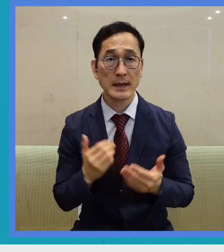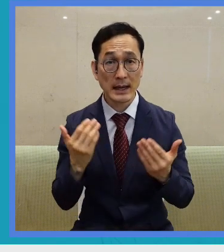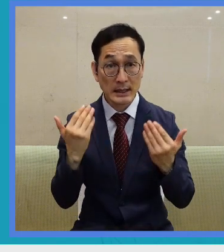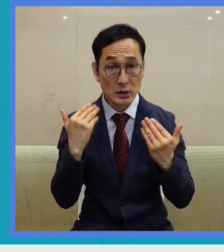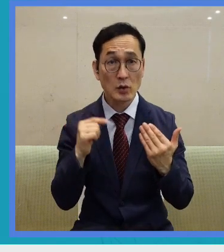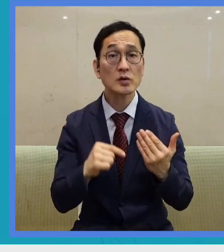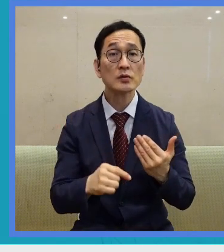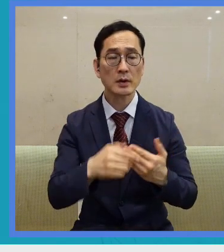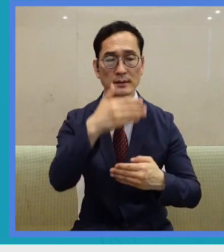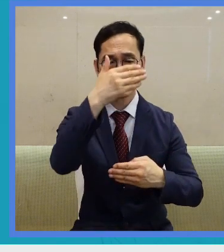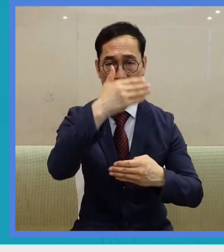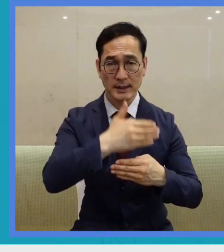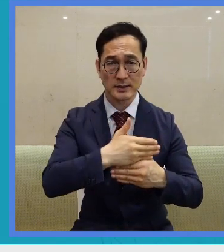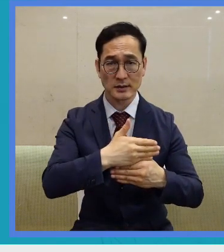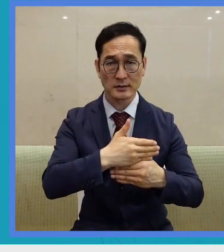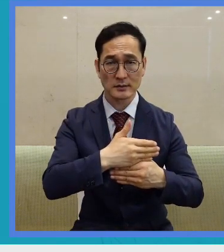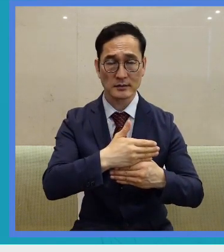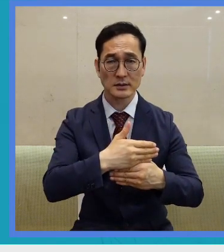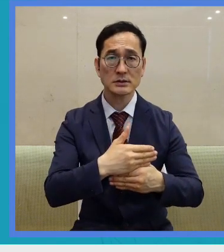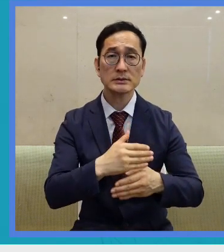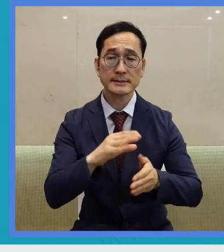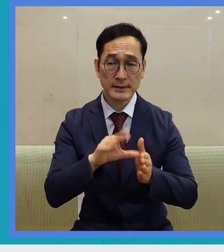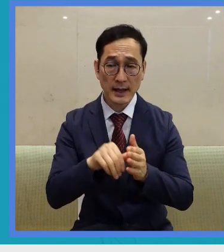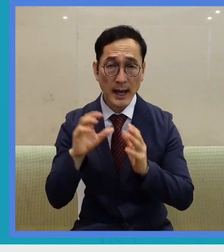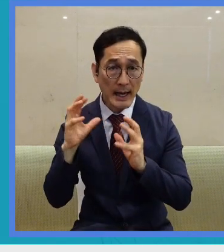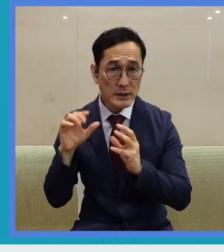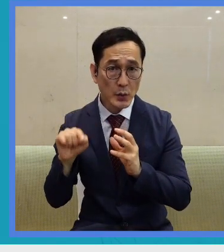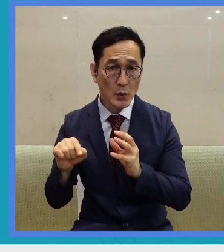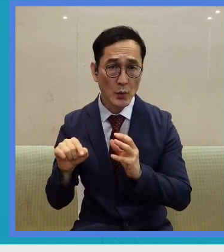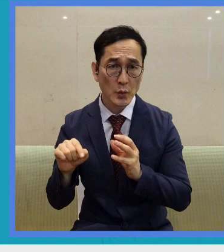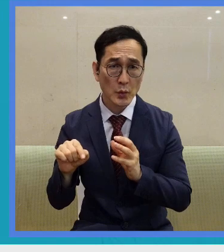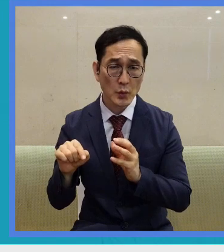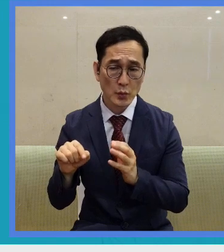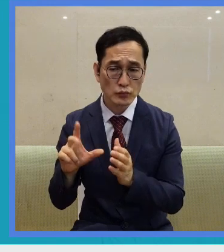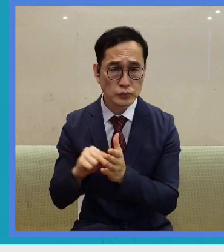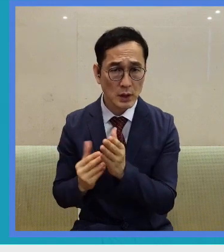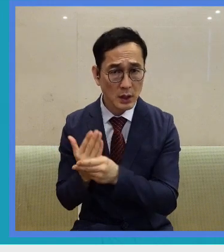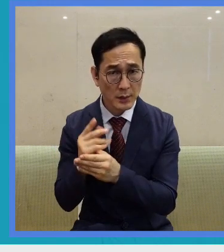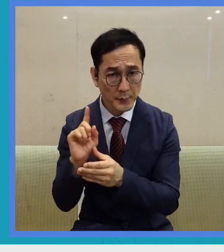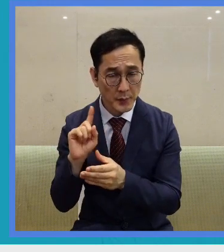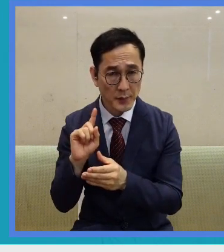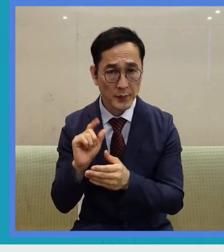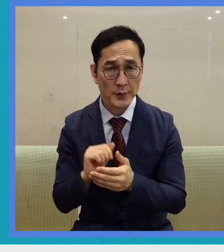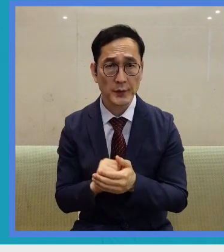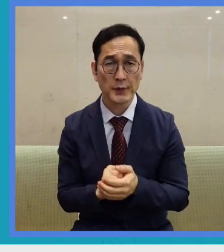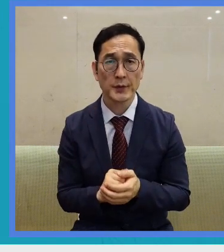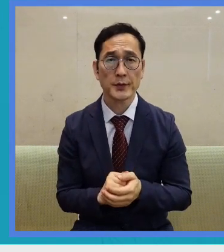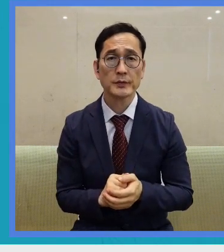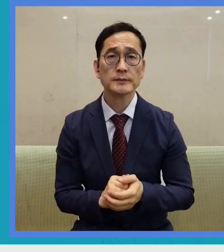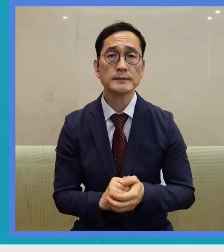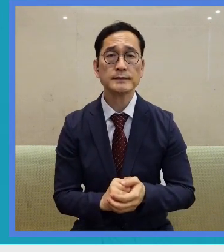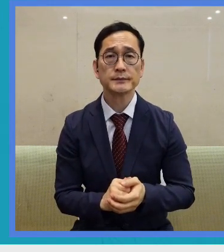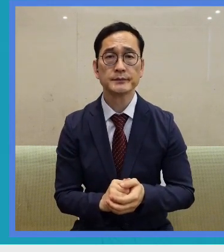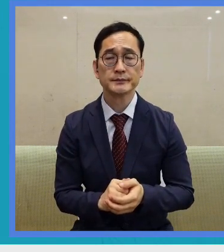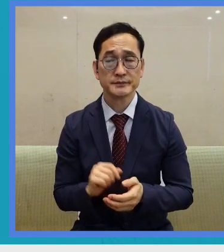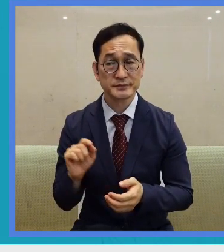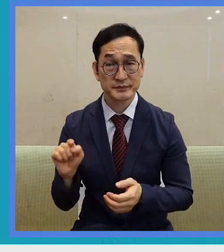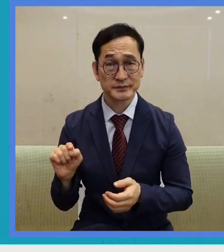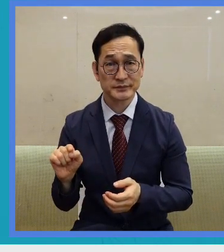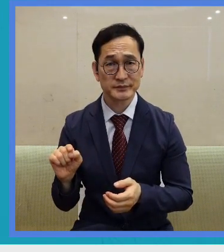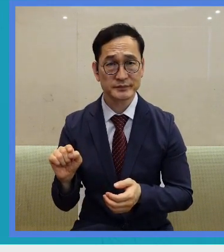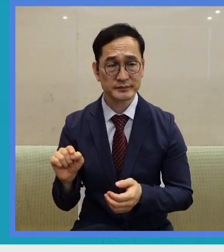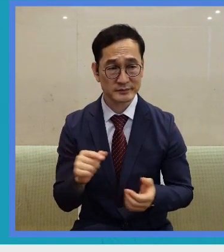이제 닫힌다라고 하는 것이 어떻게 영향을 미쳤는지에 대해서 얘기를 할 때 이것은 결코 모두에게 똑같은 영향을 줬다라고